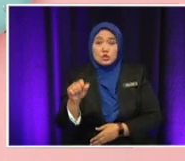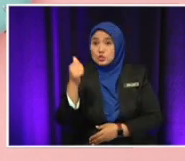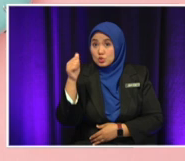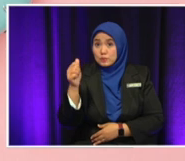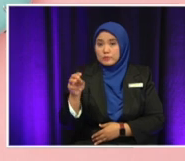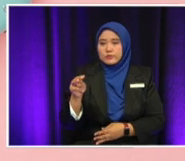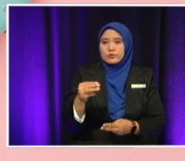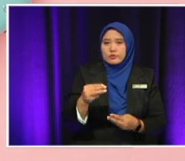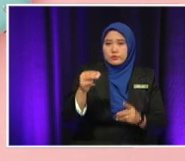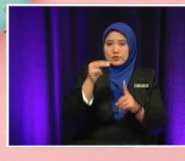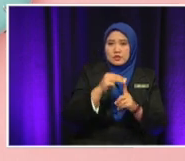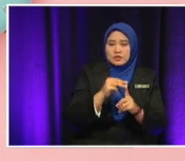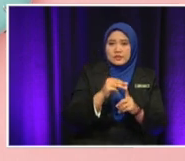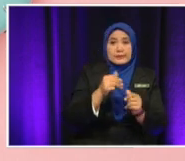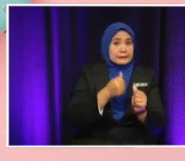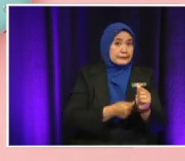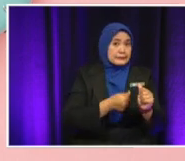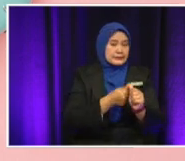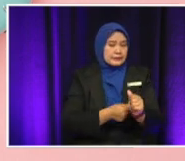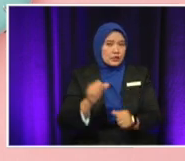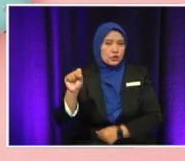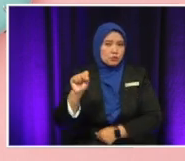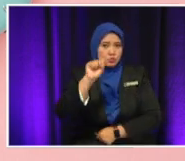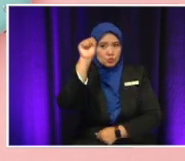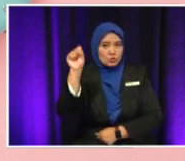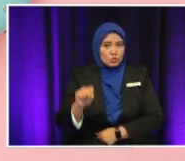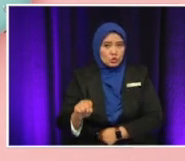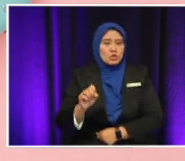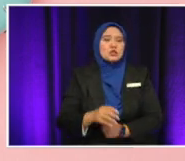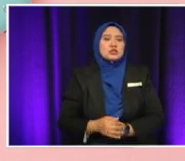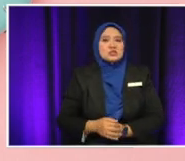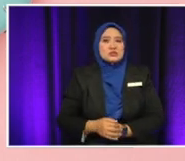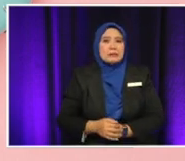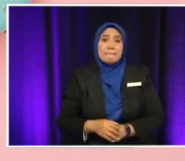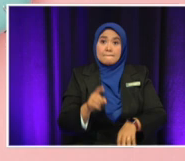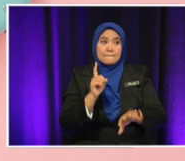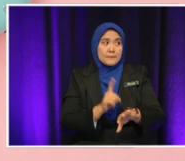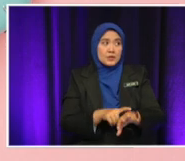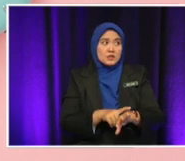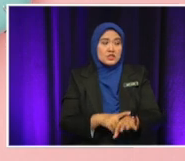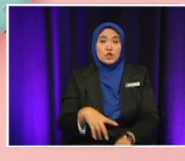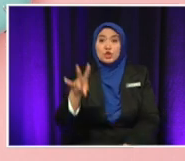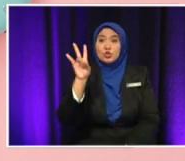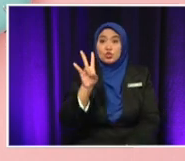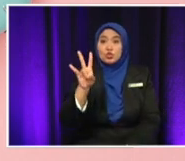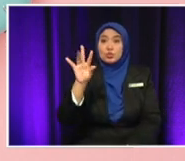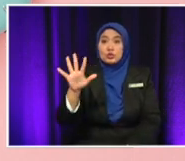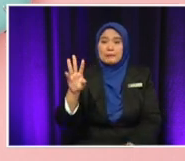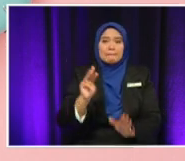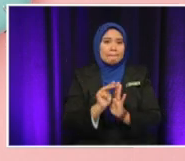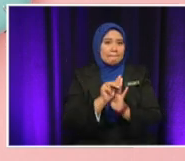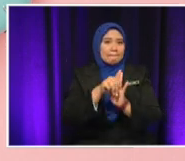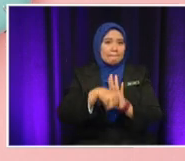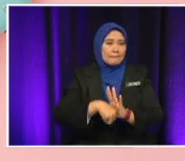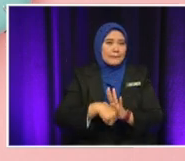masa yang dicadangkan 75 menit nah jadi bagian ini sebenarnya setiap soal itu ada pecahan-pecahannya nah